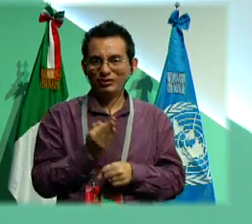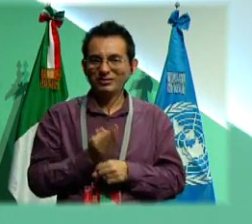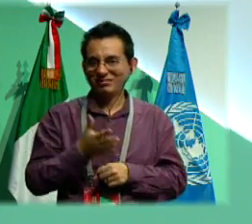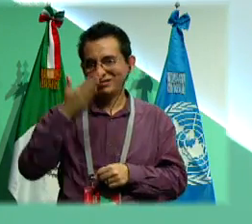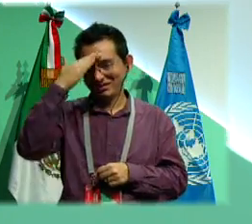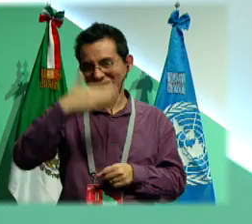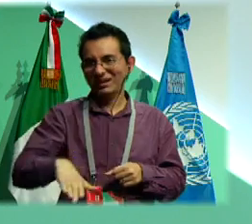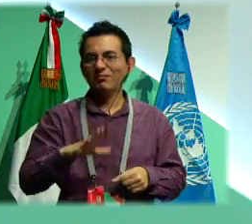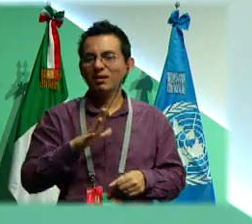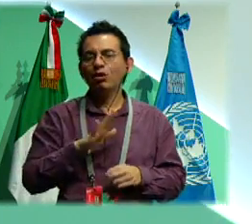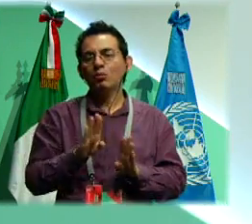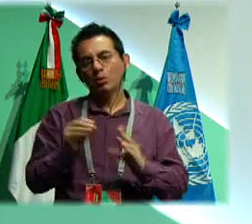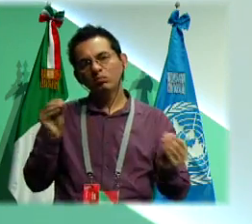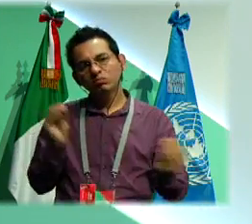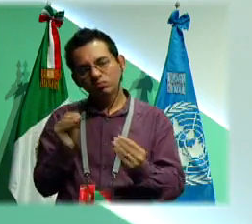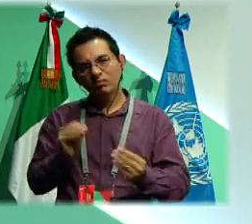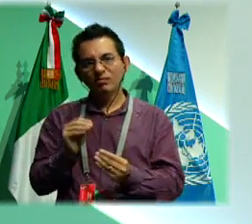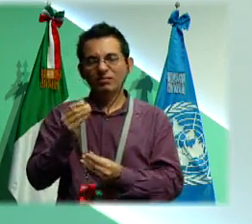négociations commerciales.